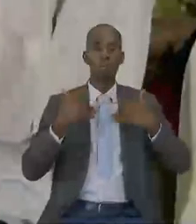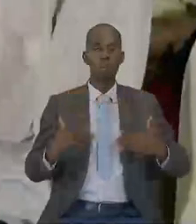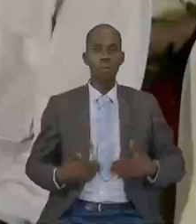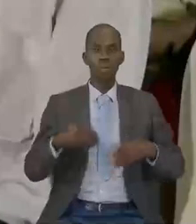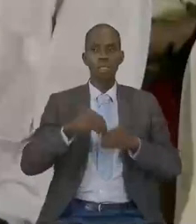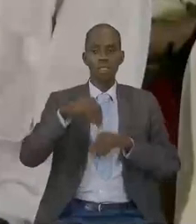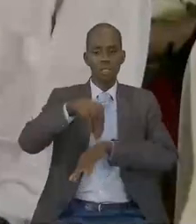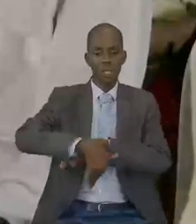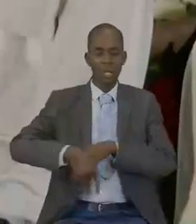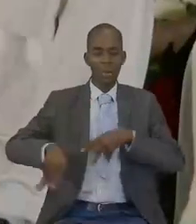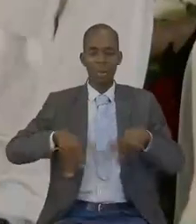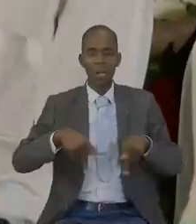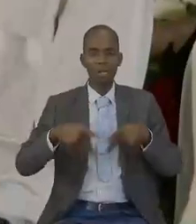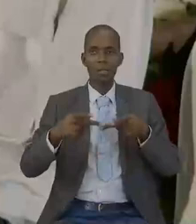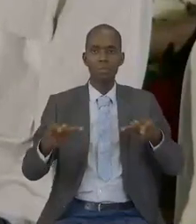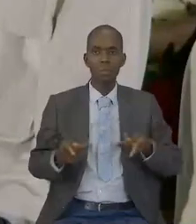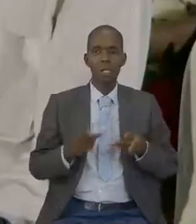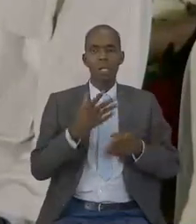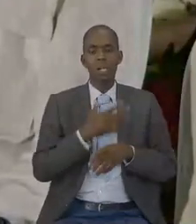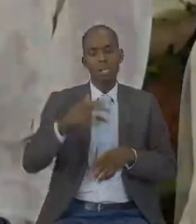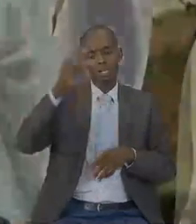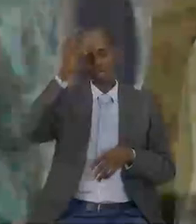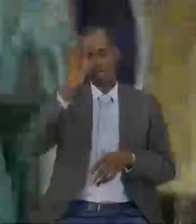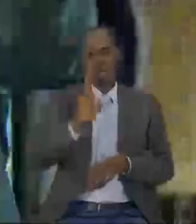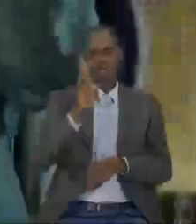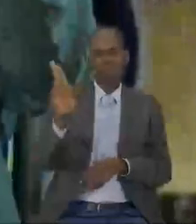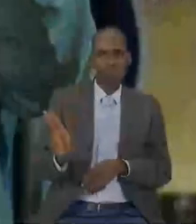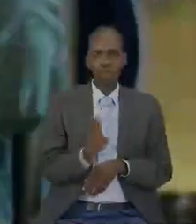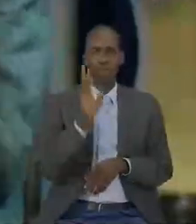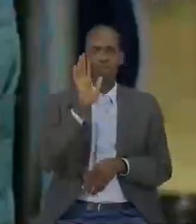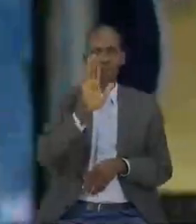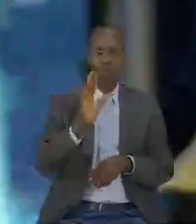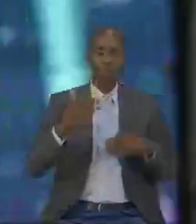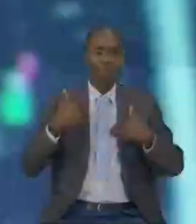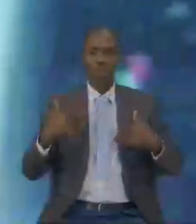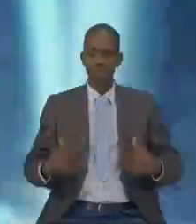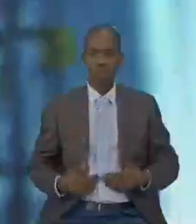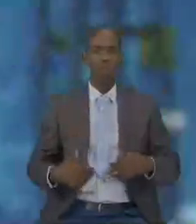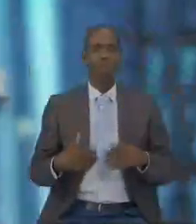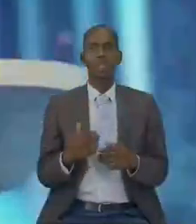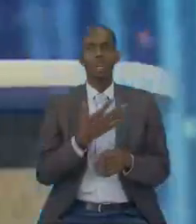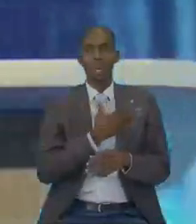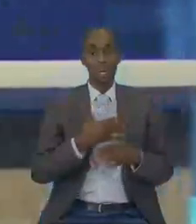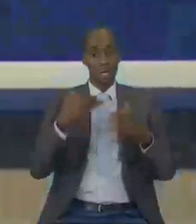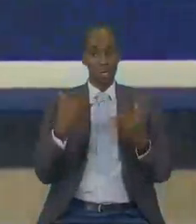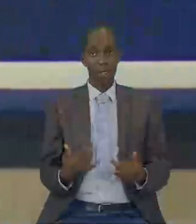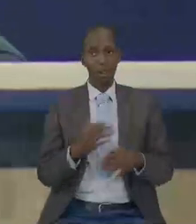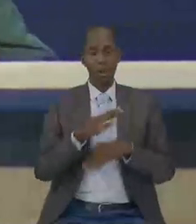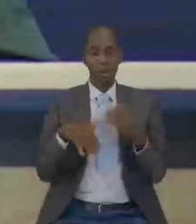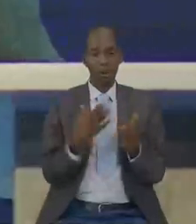soumis ton corps dans les soirées de nuit. Et Satan l'a utilisé bien, bien. Et